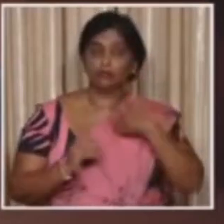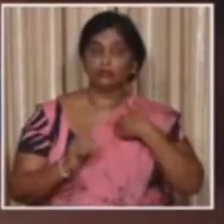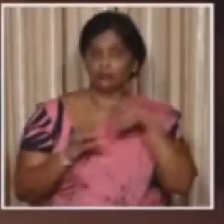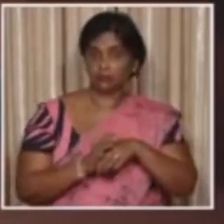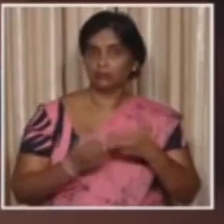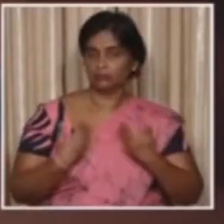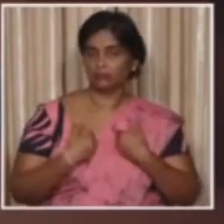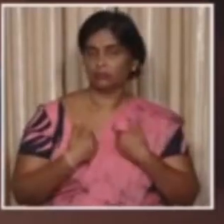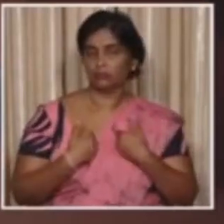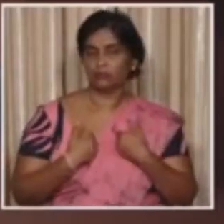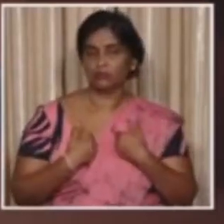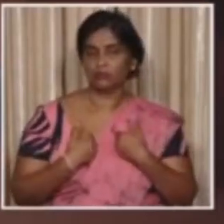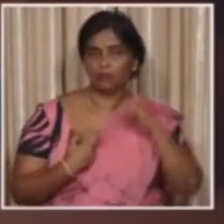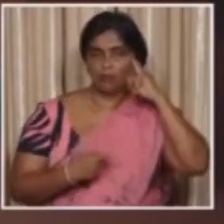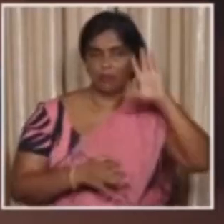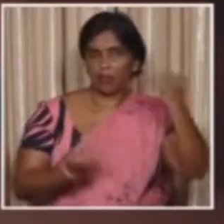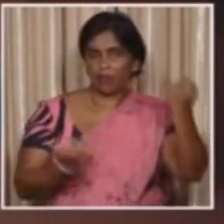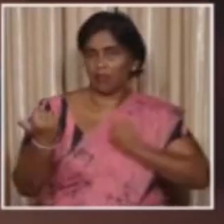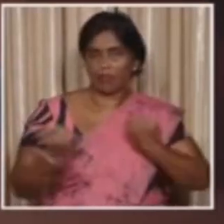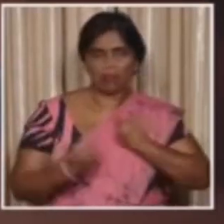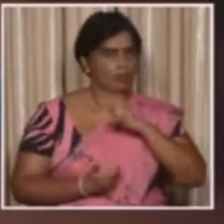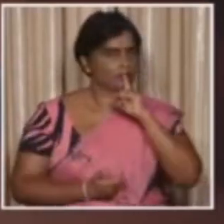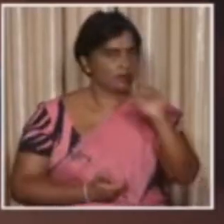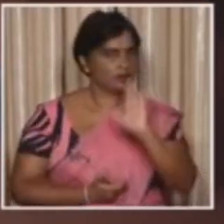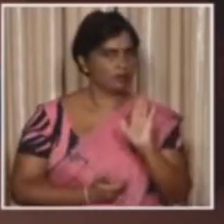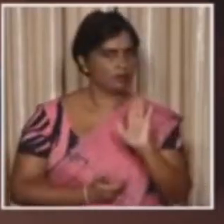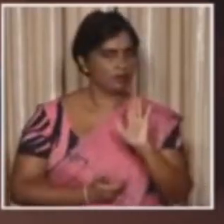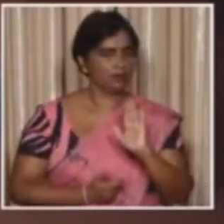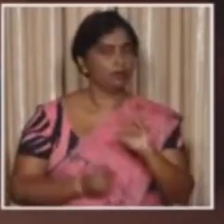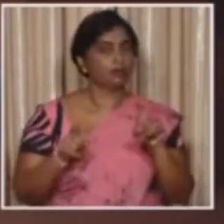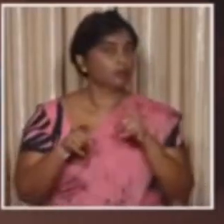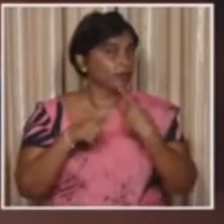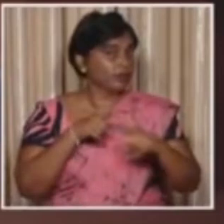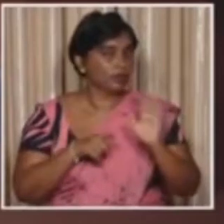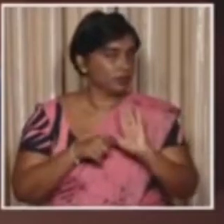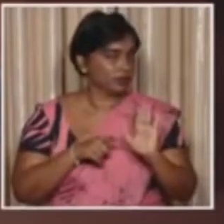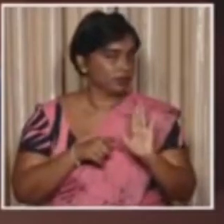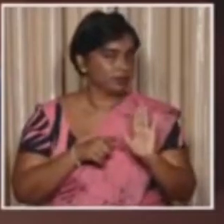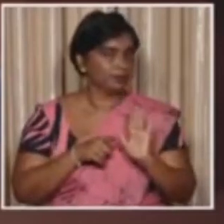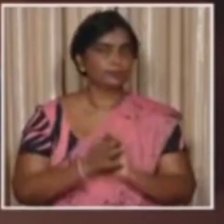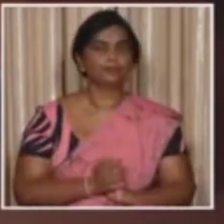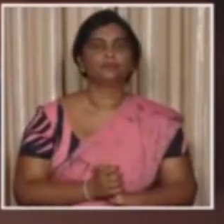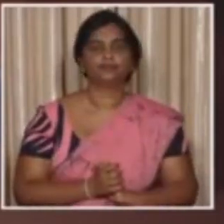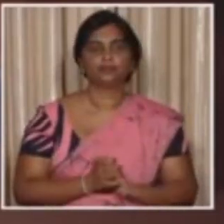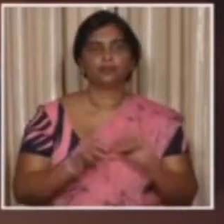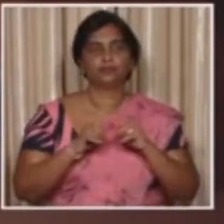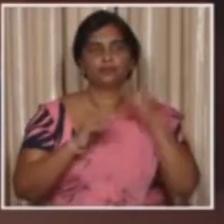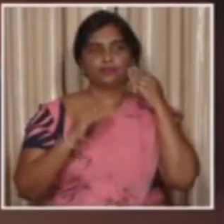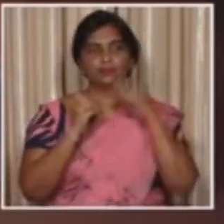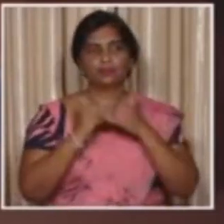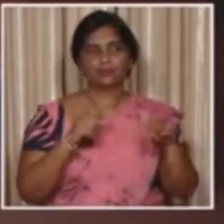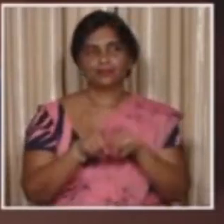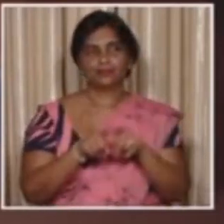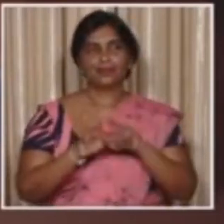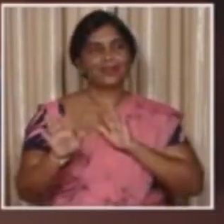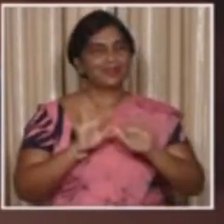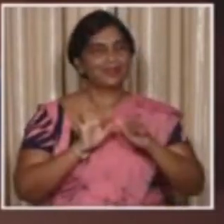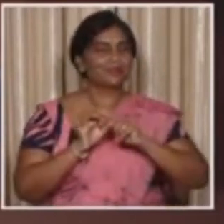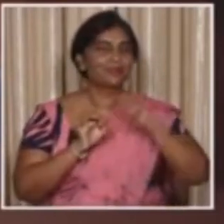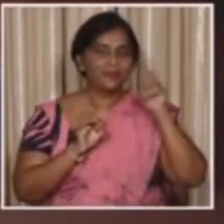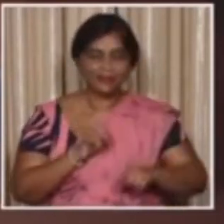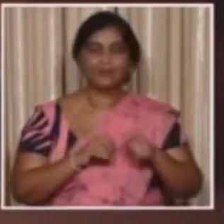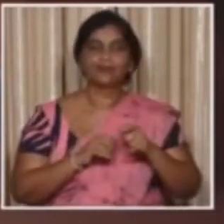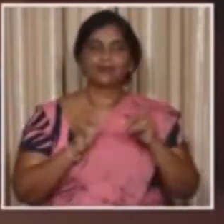minisua pi. Saya abu tak cawatan kerana apa yang saya parlimen tu. Ini teraknya. Ida was setuma visim patkarapu palaka mandala pila atur